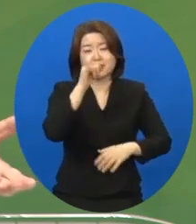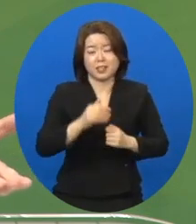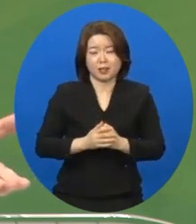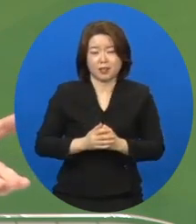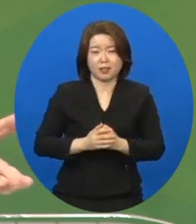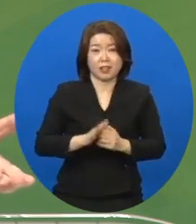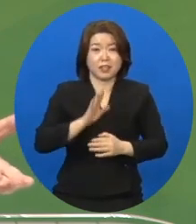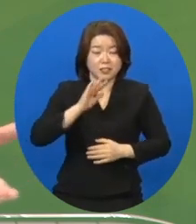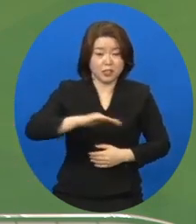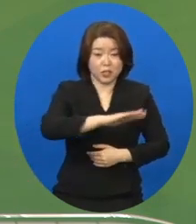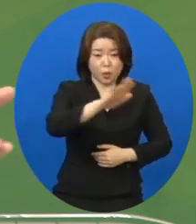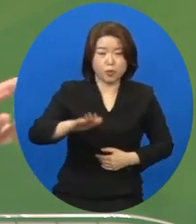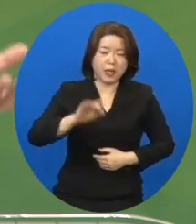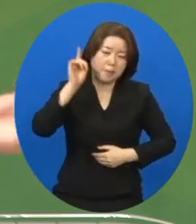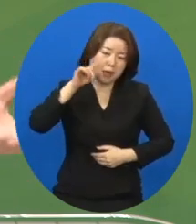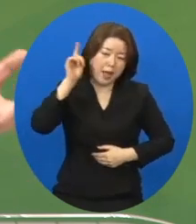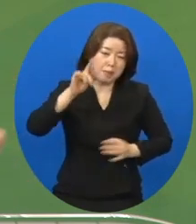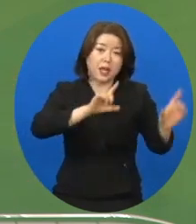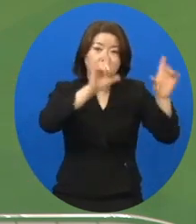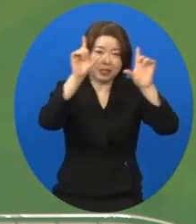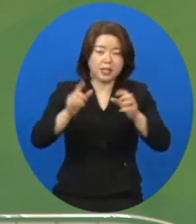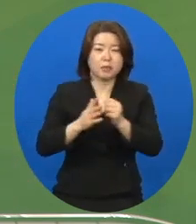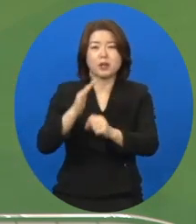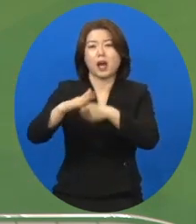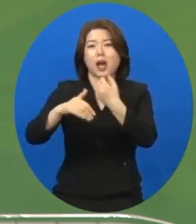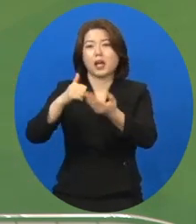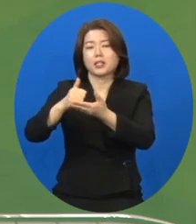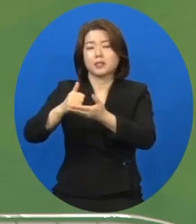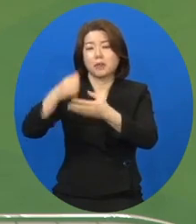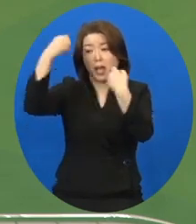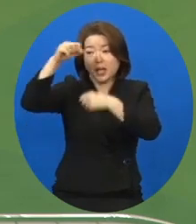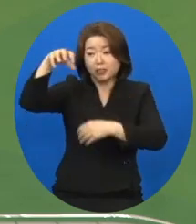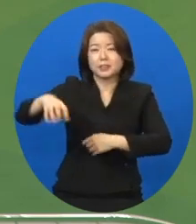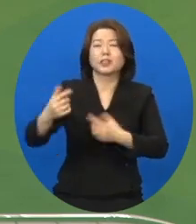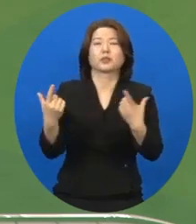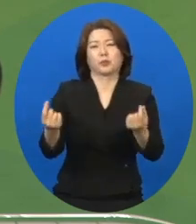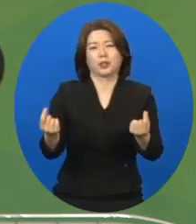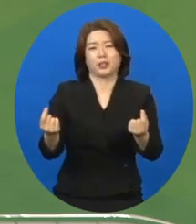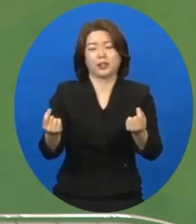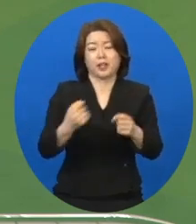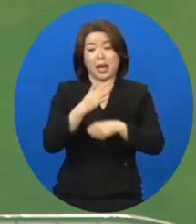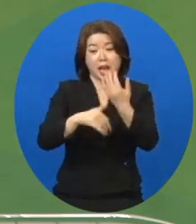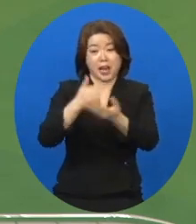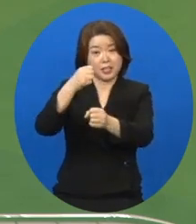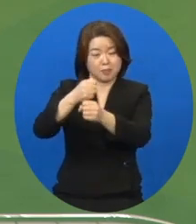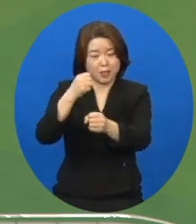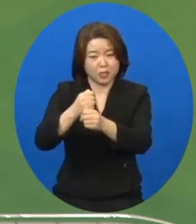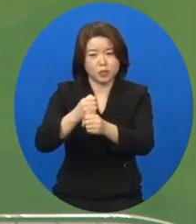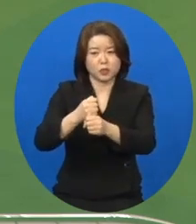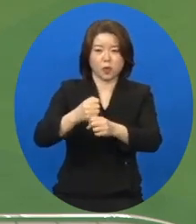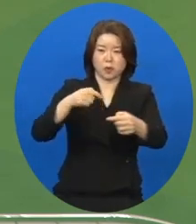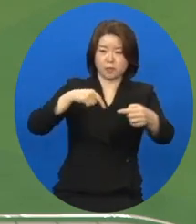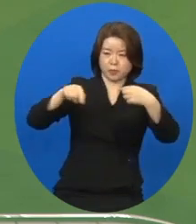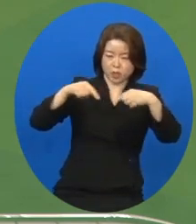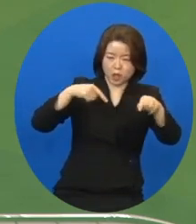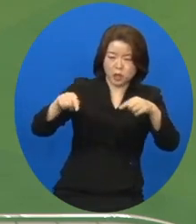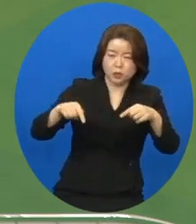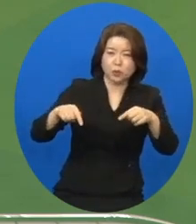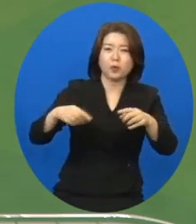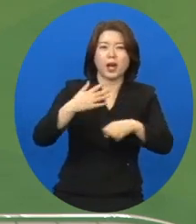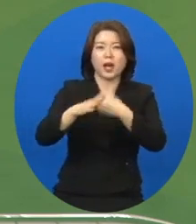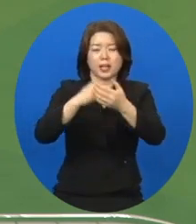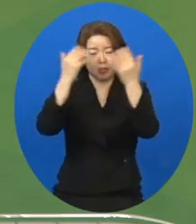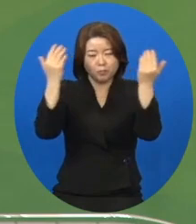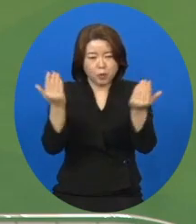매일매일의 삶은 하나님의 극장과도 같아요. 하나님이 만드시고 연출하시고 하나님이 모든